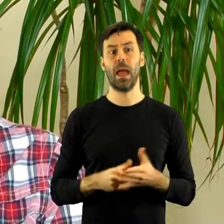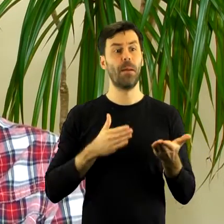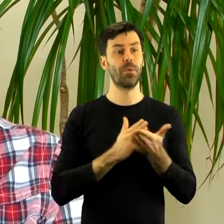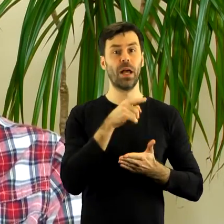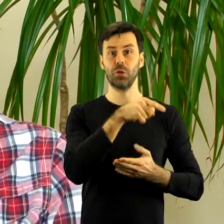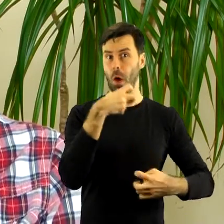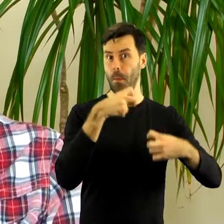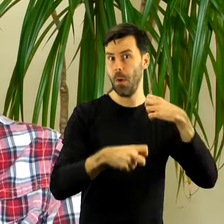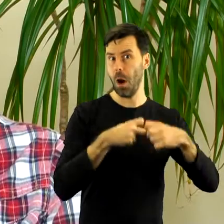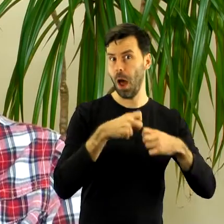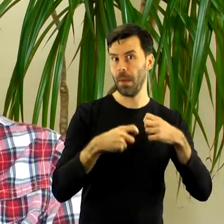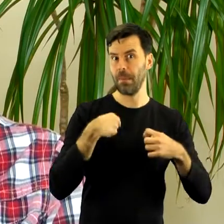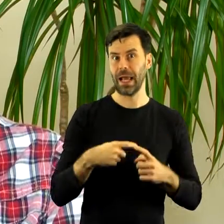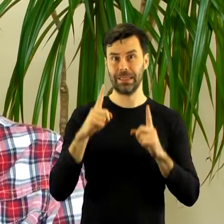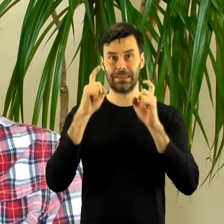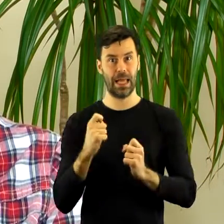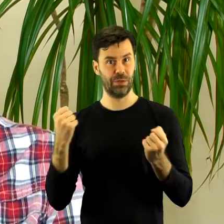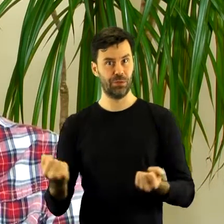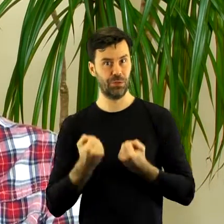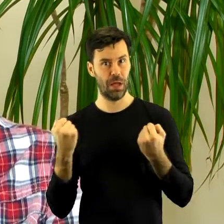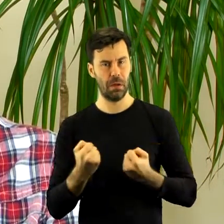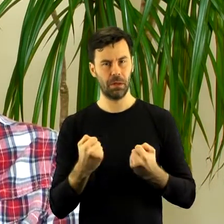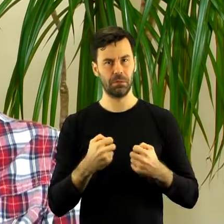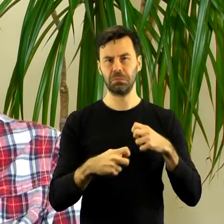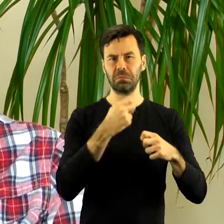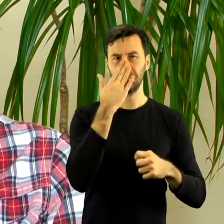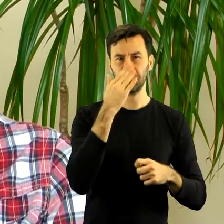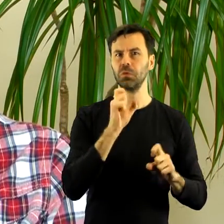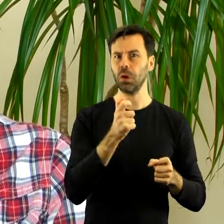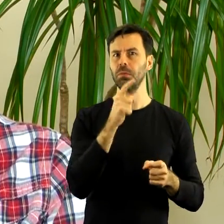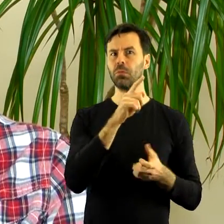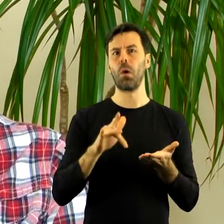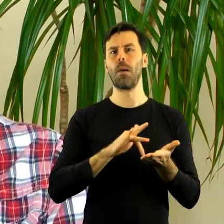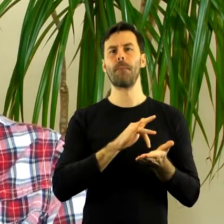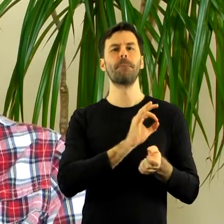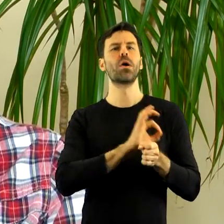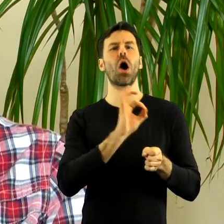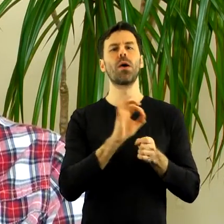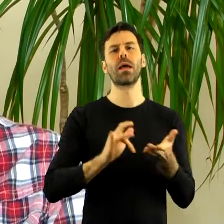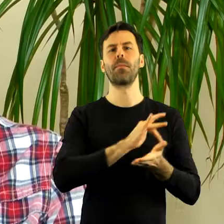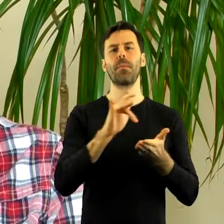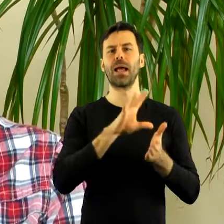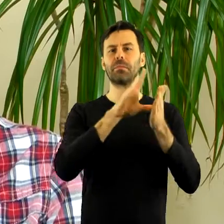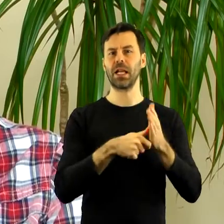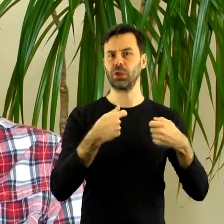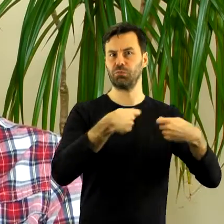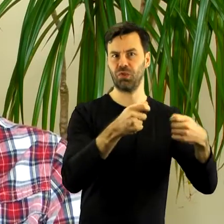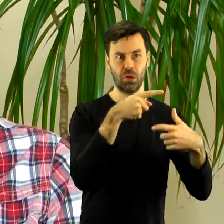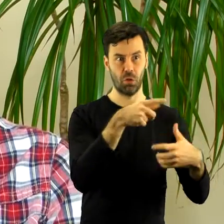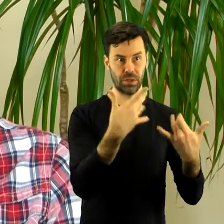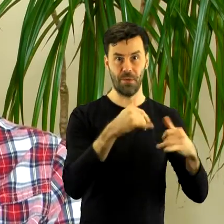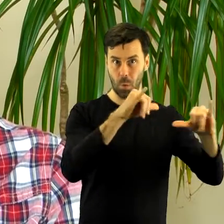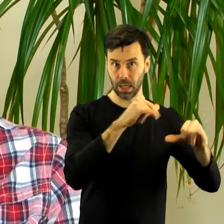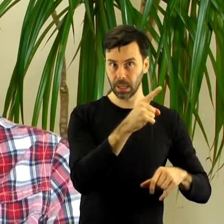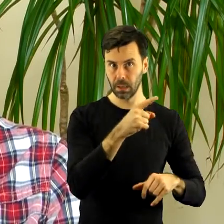konkretny problem i to właściwie był ten moment krytyczny. Chodziło o projekt sprzedaży Placu